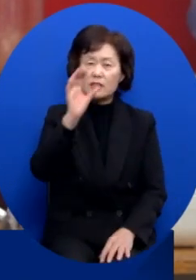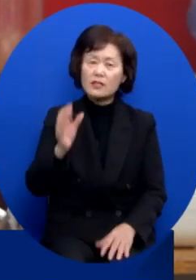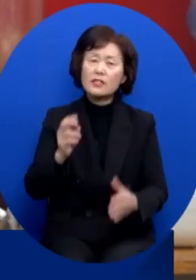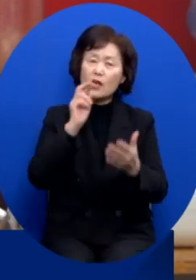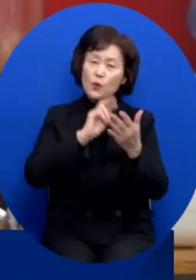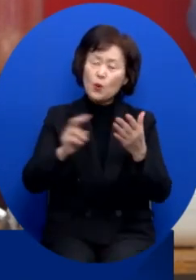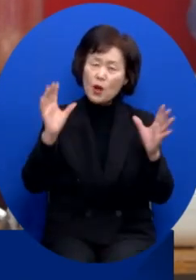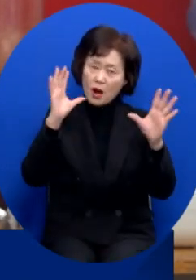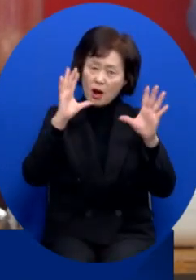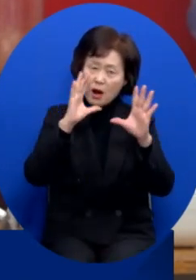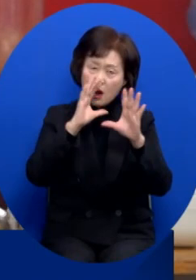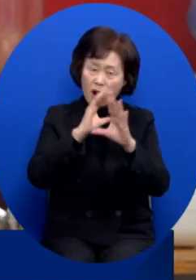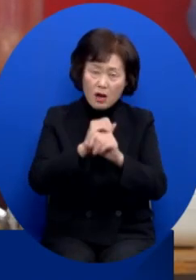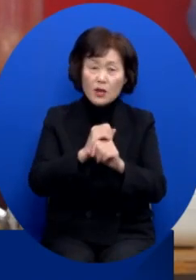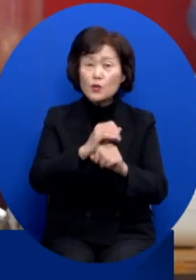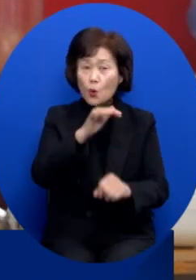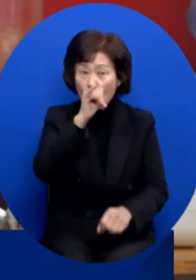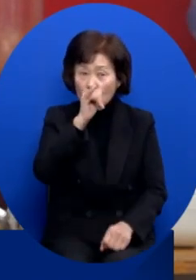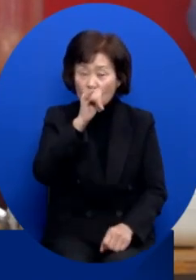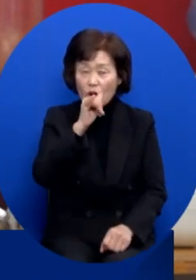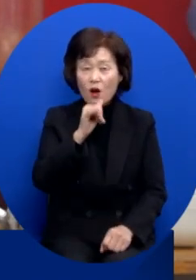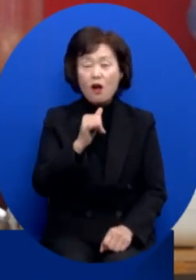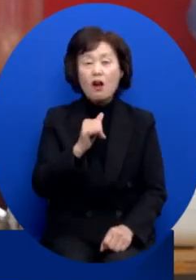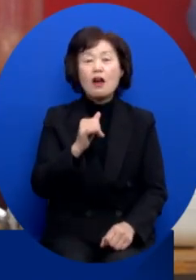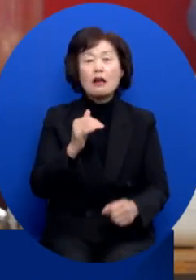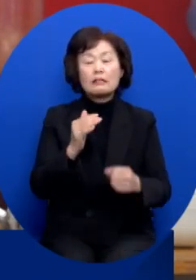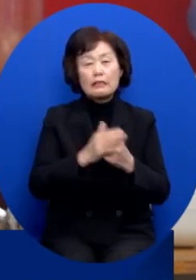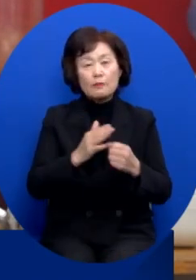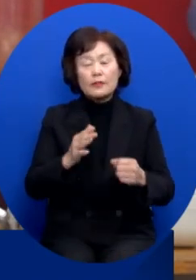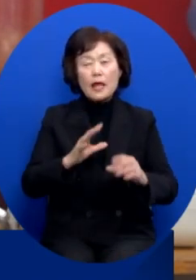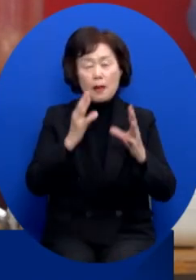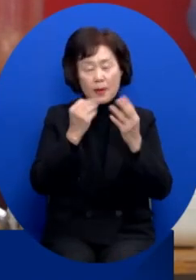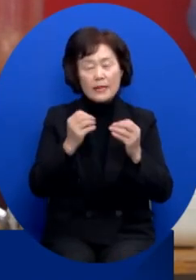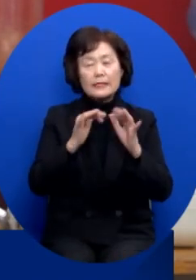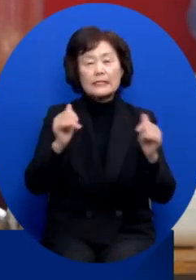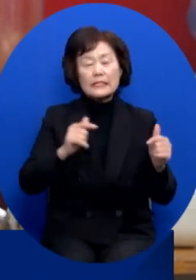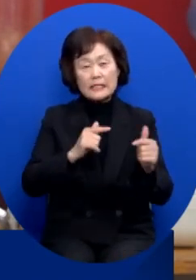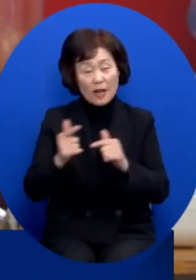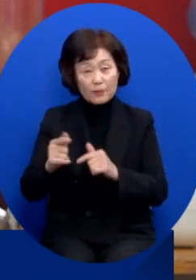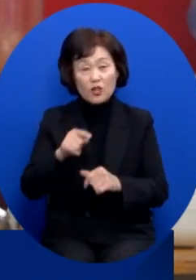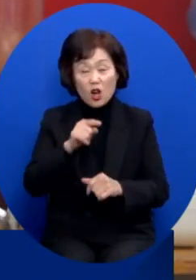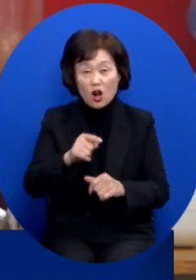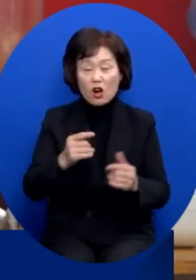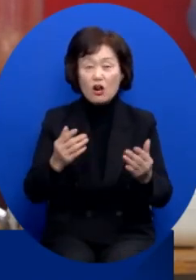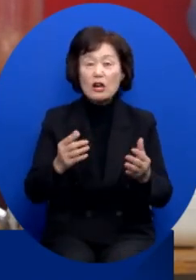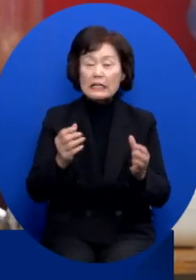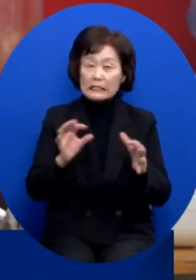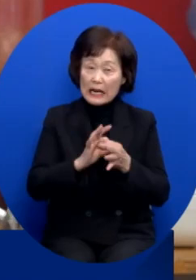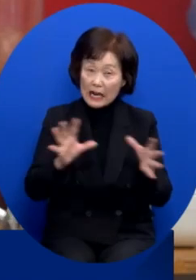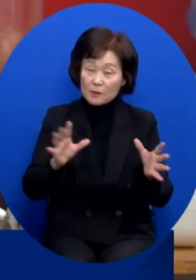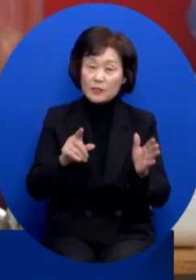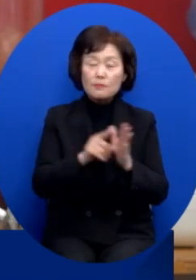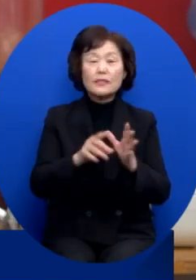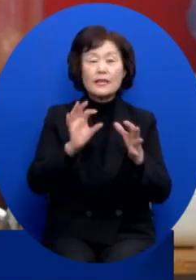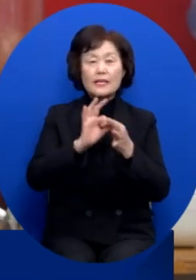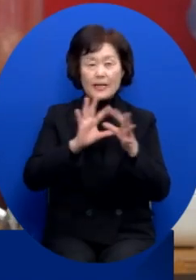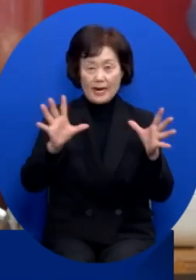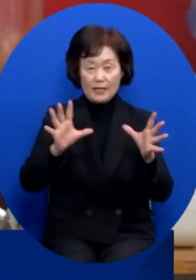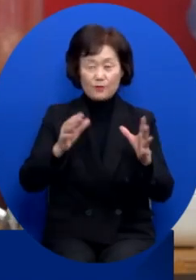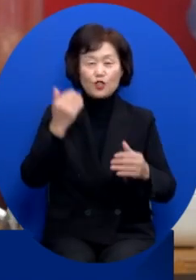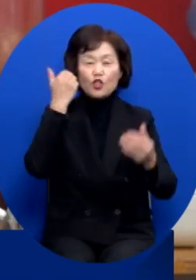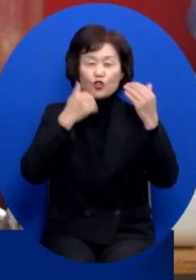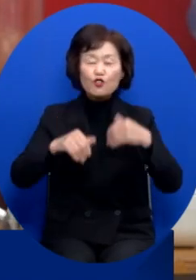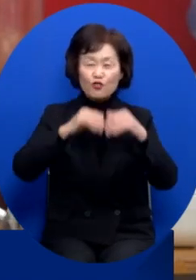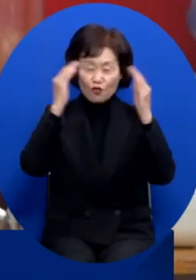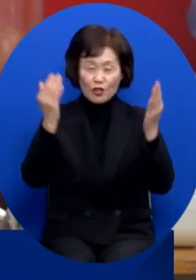상황이거든요. 많은 분들이 저작권 걱정 없이 사용하실 수 있는 또 기독교인이나 비기독교인이나 누구나 이렇게 즐길 수